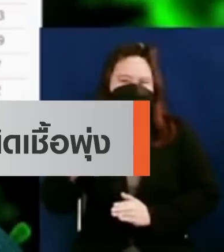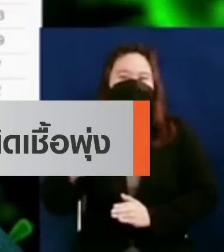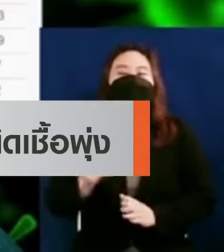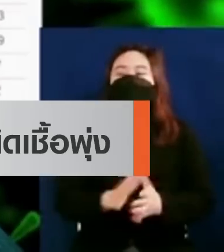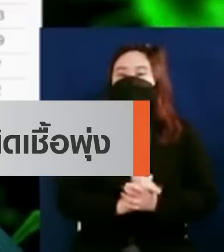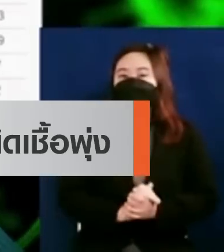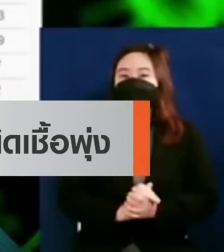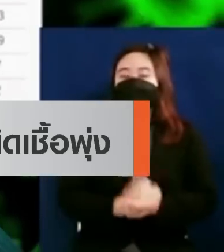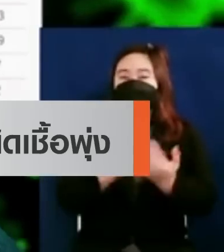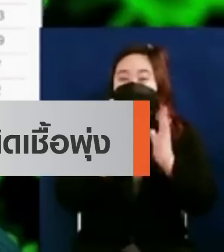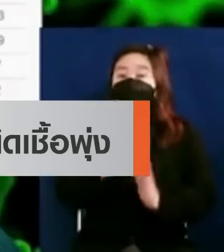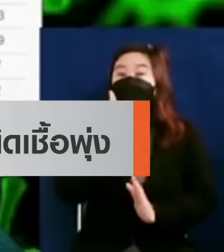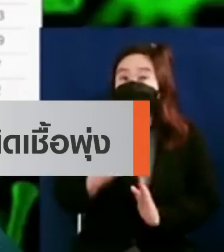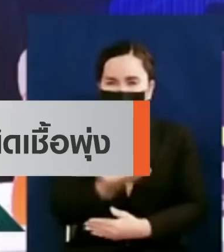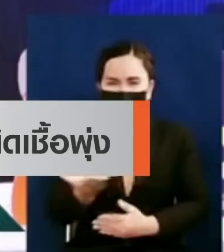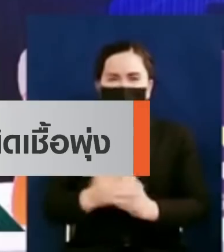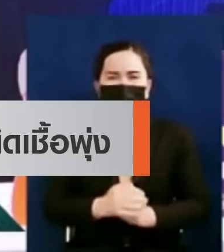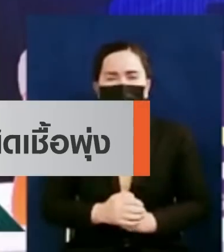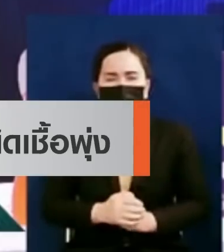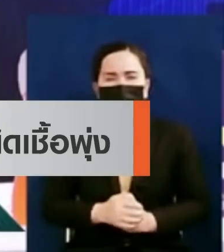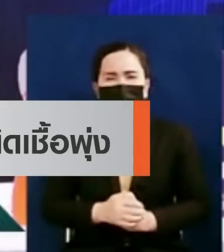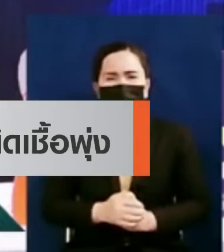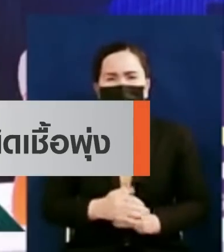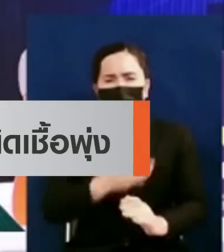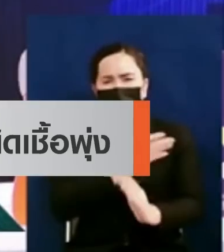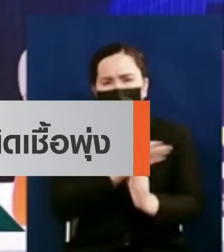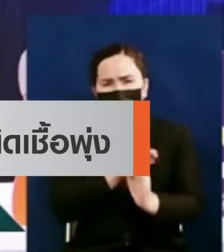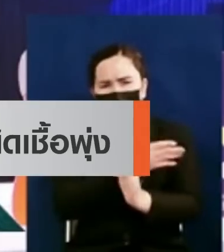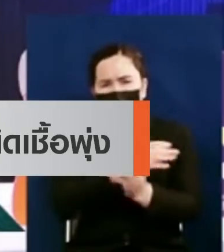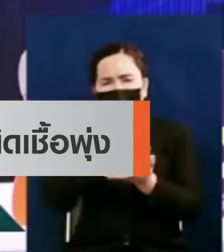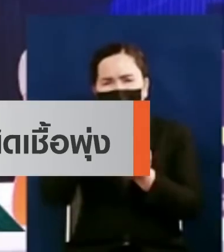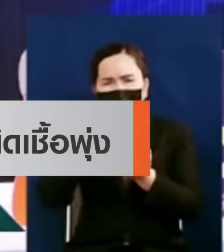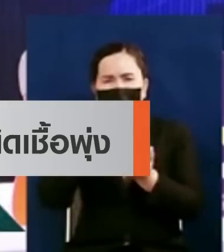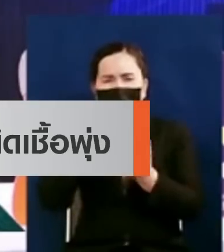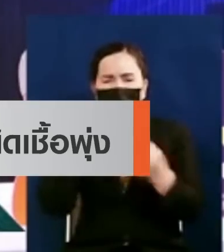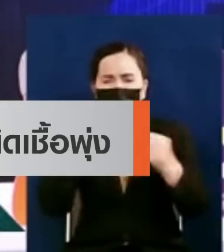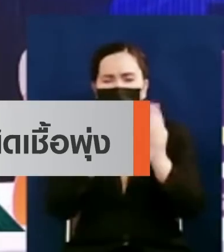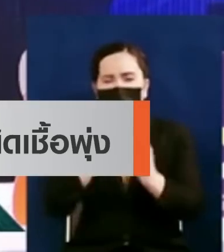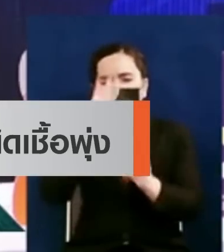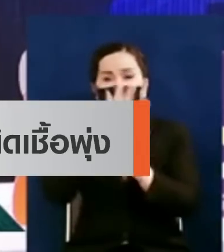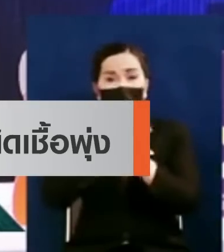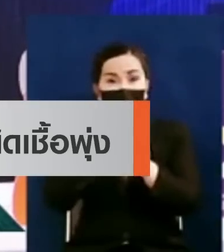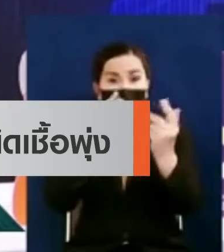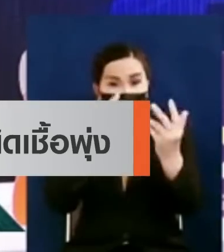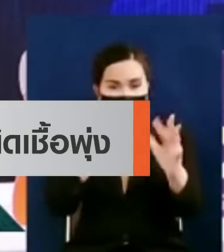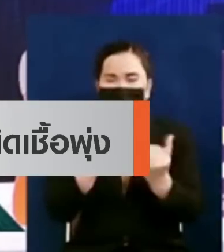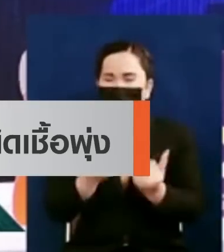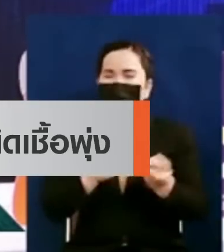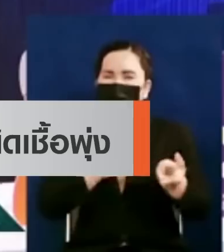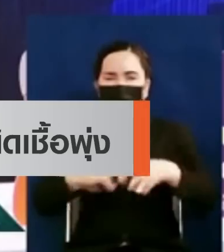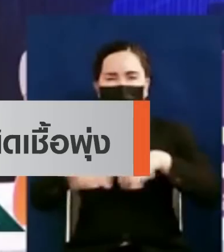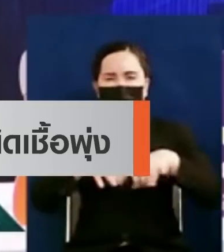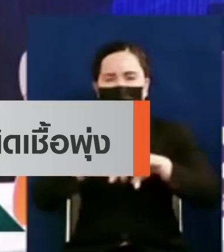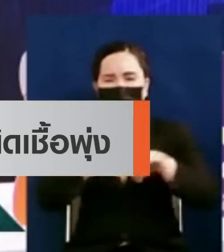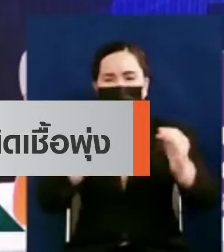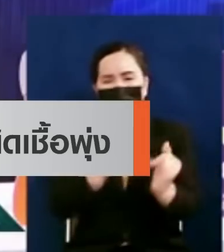ะด้านนายแพทย์ณัฐพงษ์วงศ์วิวัฒน์รองอธิบดีกรมการแพทย์ระบุนะคะว่าแม้การรักษาในโรงพยาบาลเพิ่ม